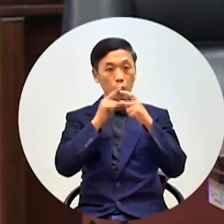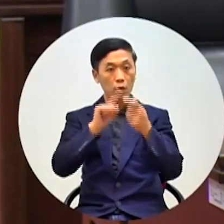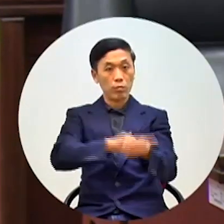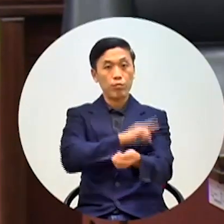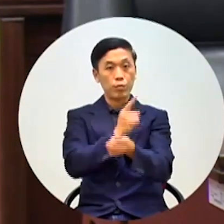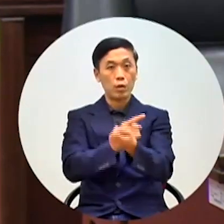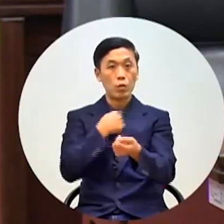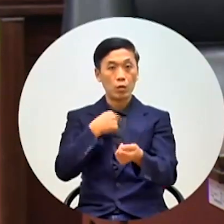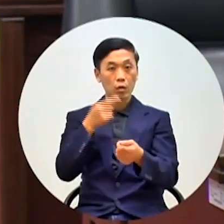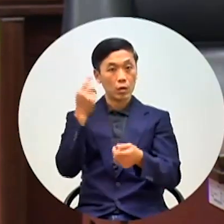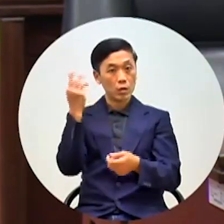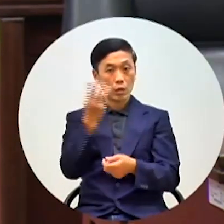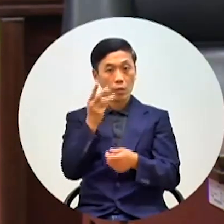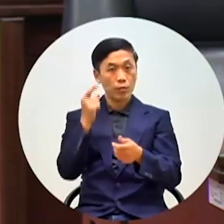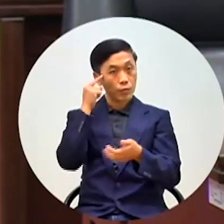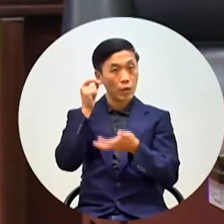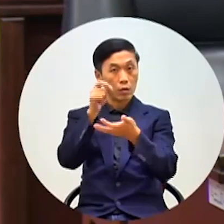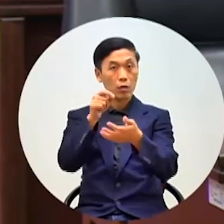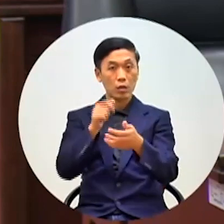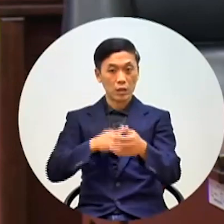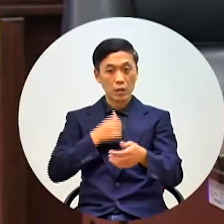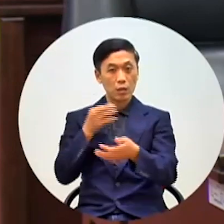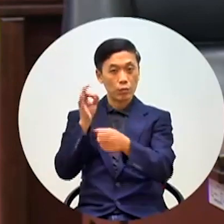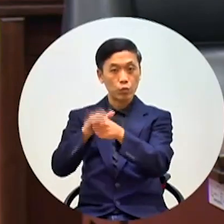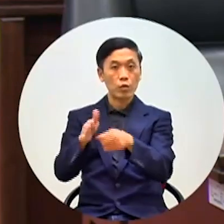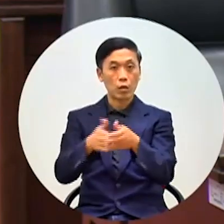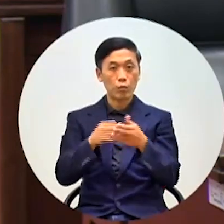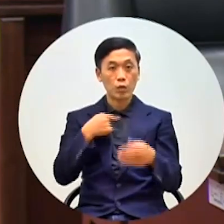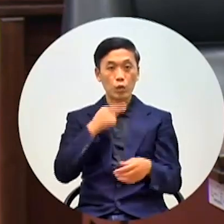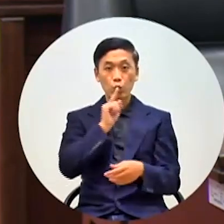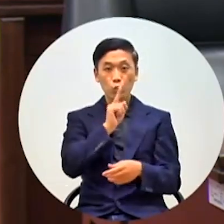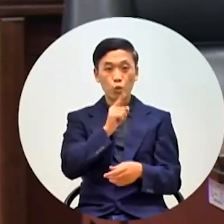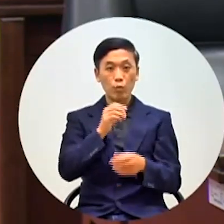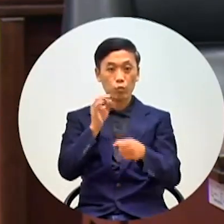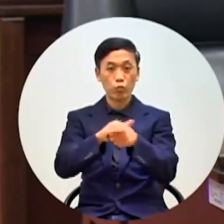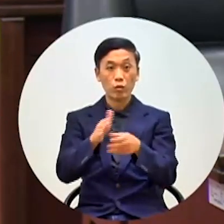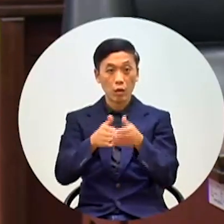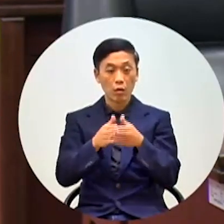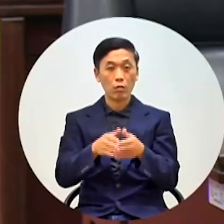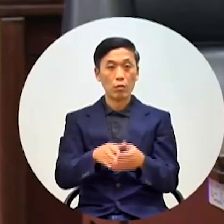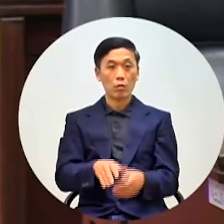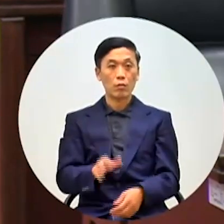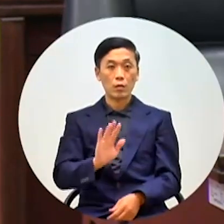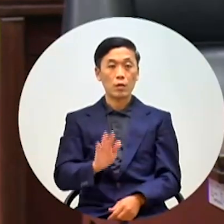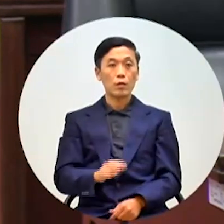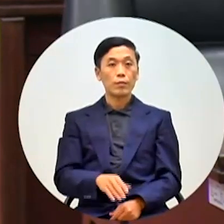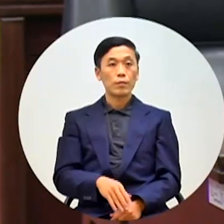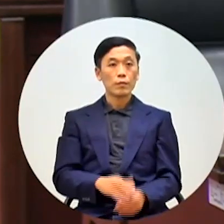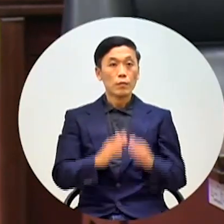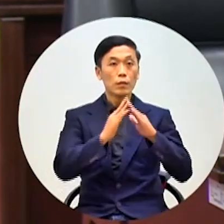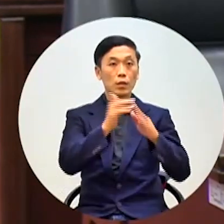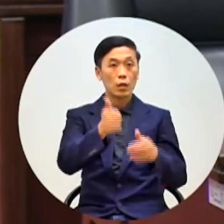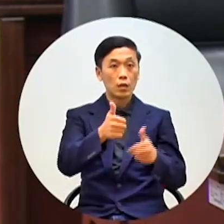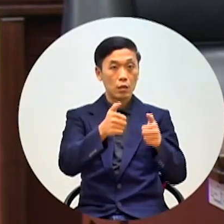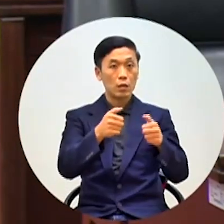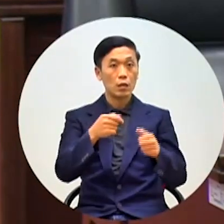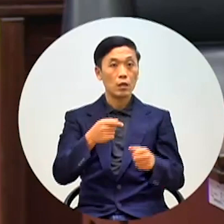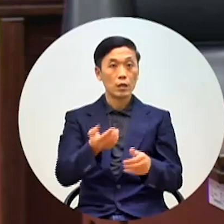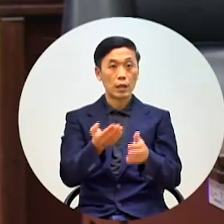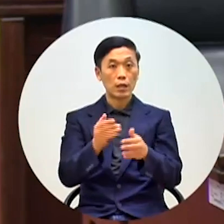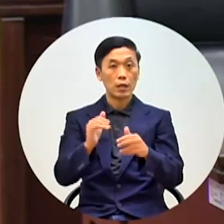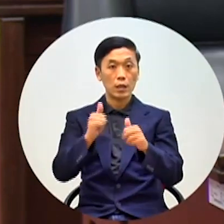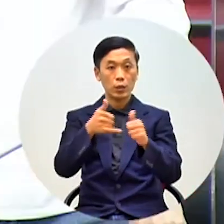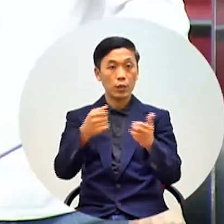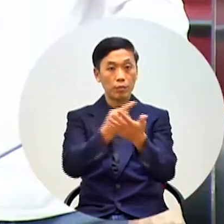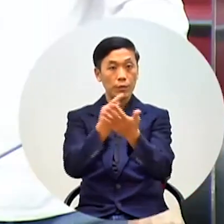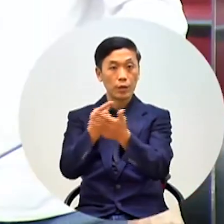建议，实质的补偿，不要口头说补偿啦。 来，谢谢市长，今天整个议员大部分都在说